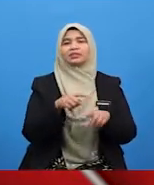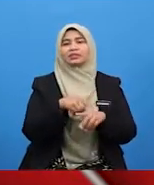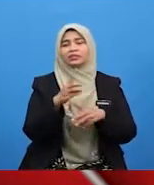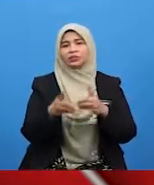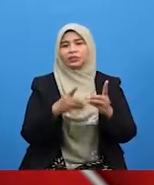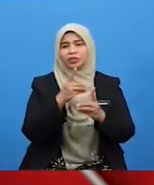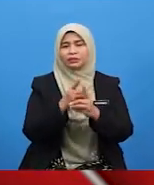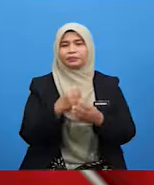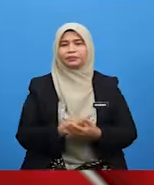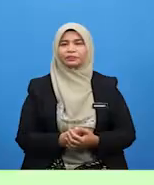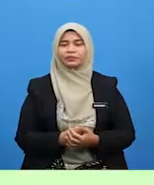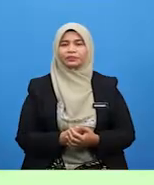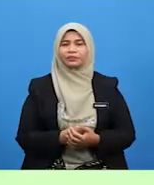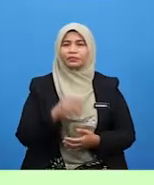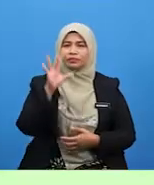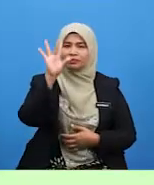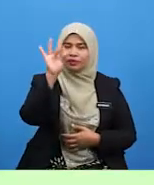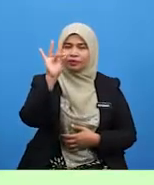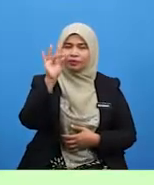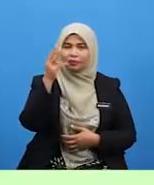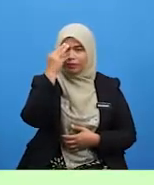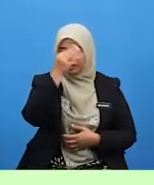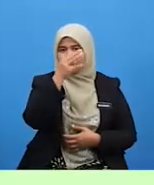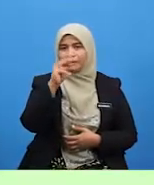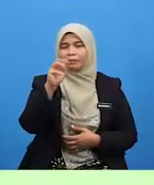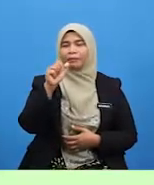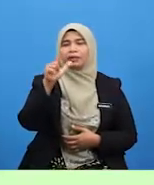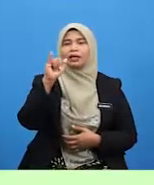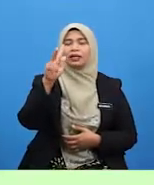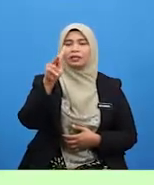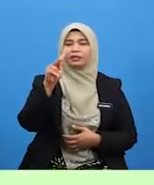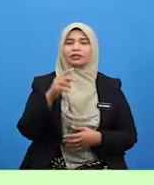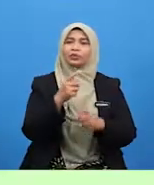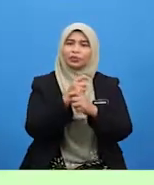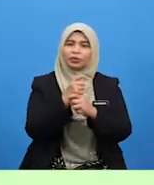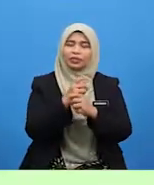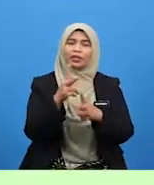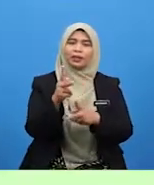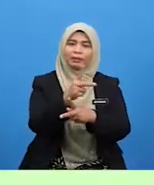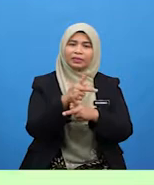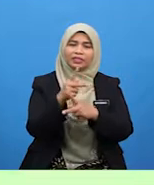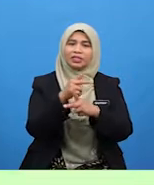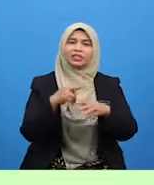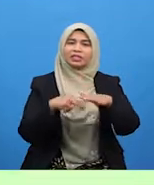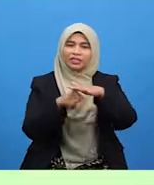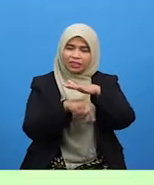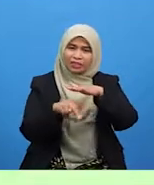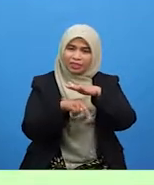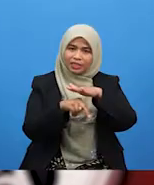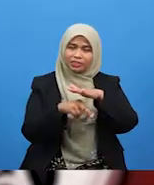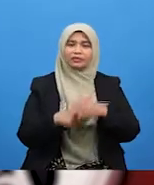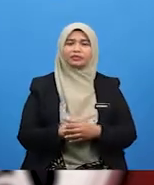di dunia ini. Kelapan, Malaikat Malik tugaskan menjaga